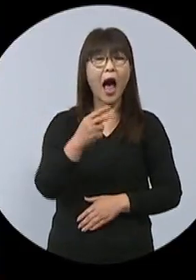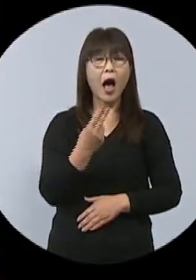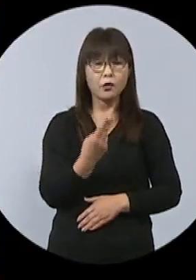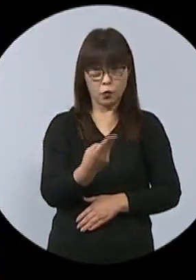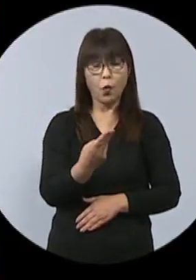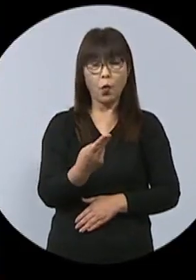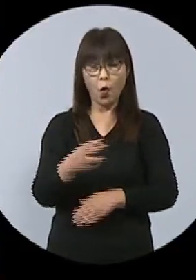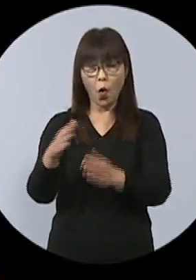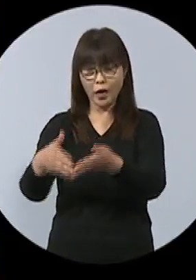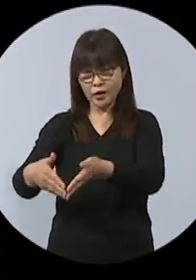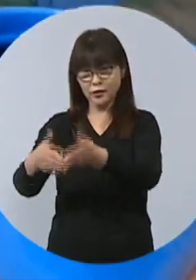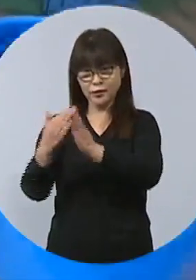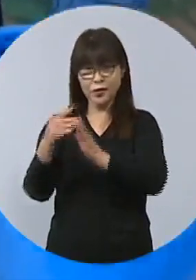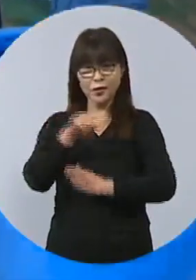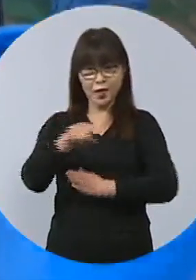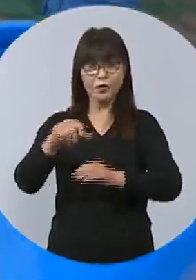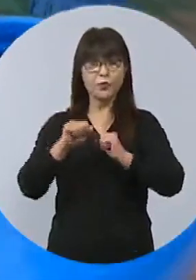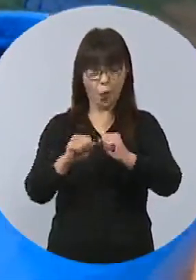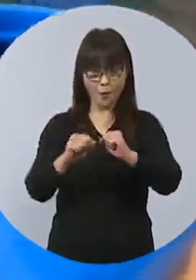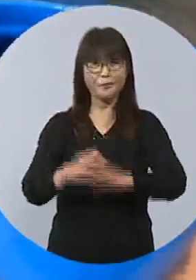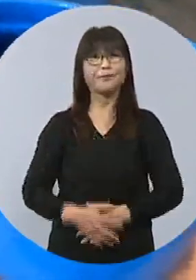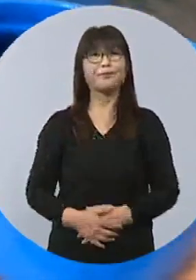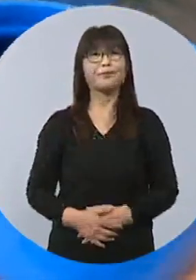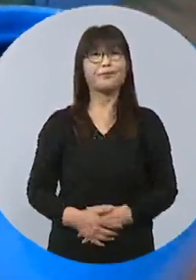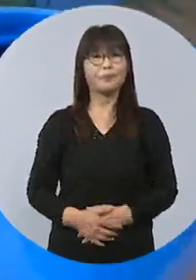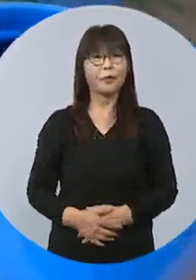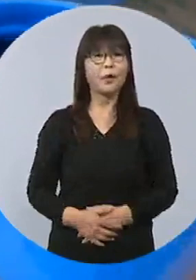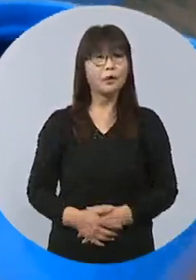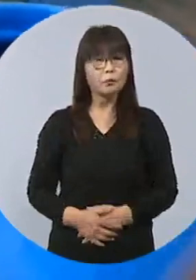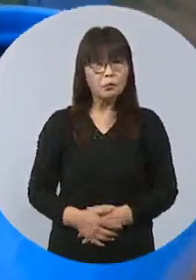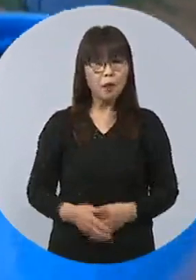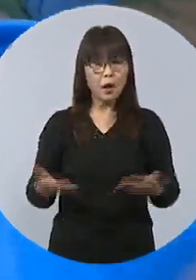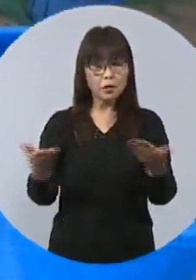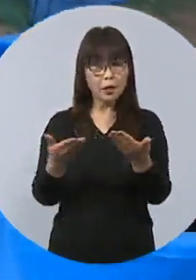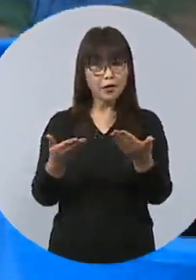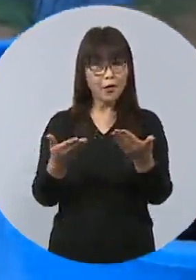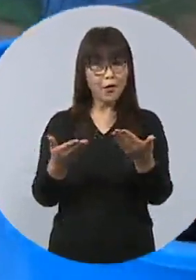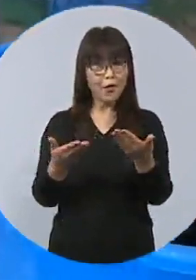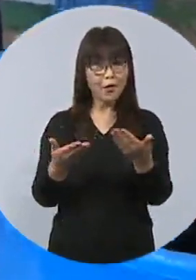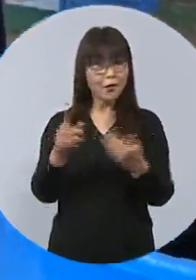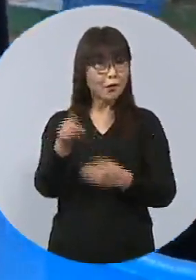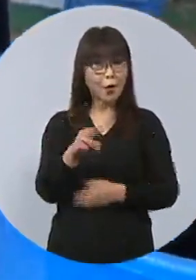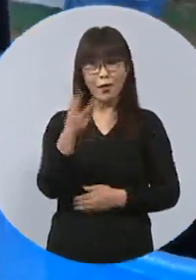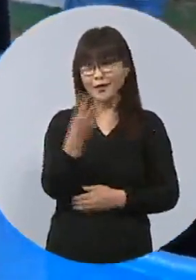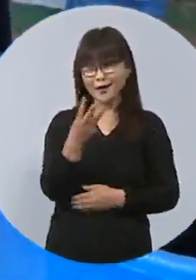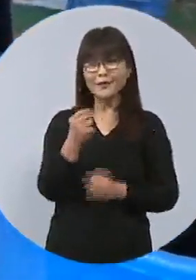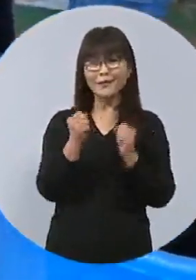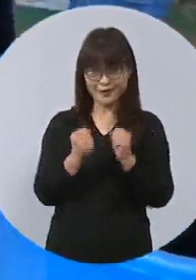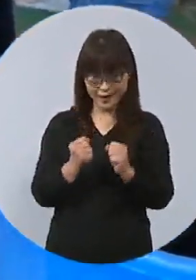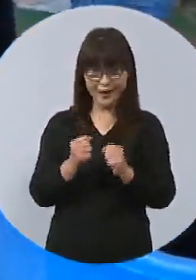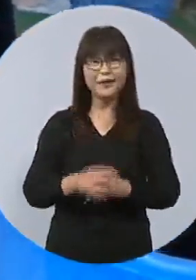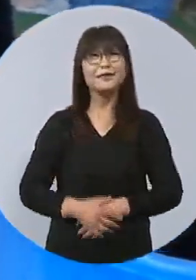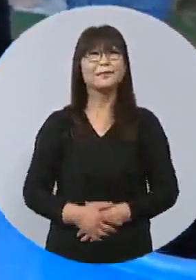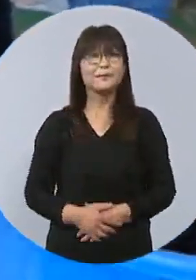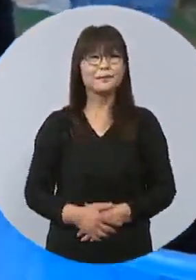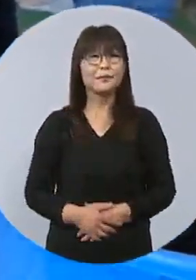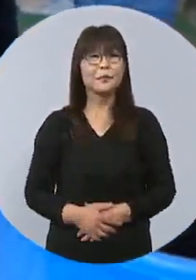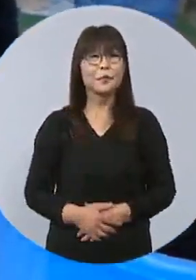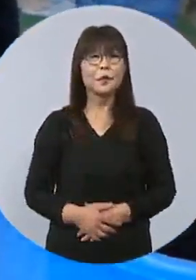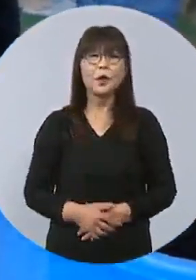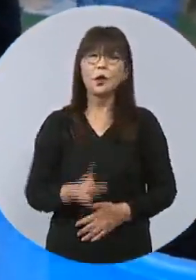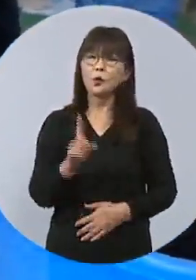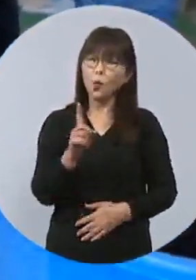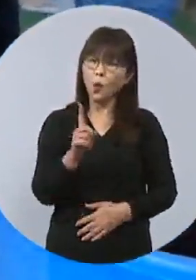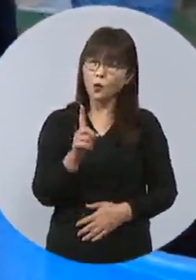。 今日作業されている方は、はい、3名いら っしゃいます。はい、ブルーハンドマスター3名ですね。 はい、っていうのはどうい